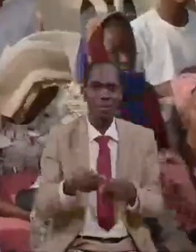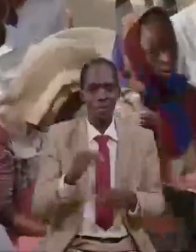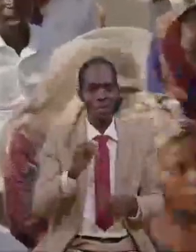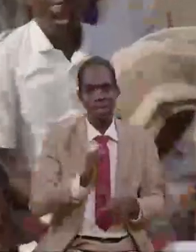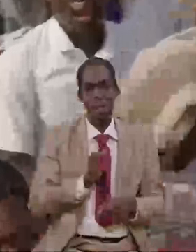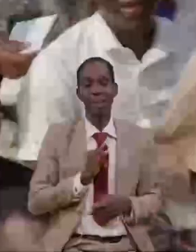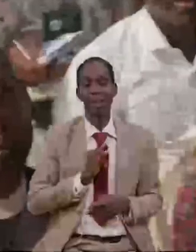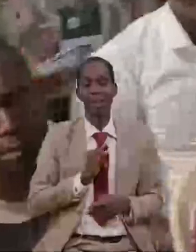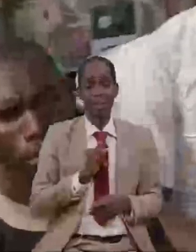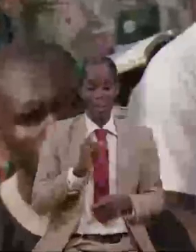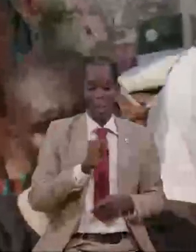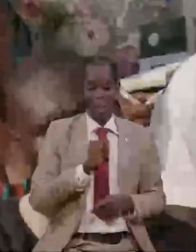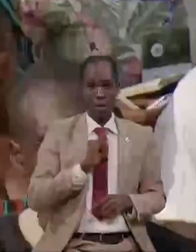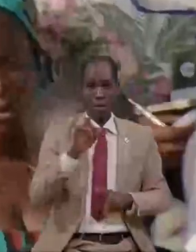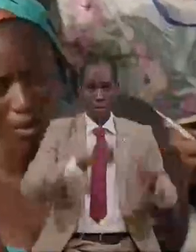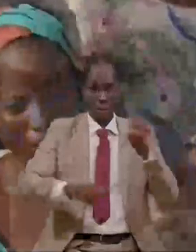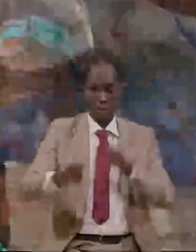Moi,